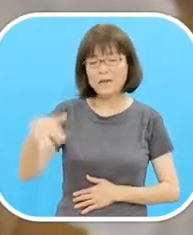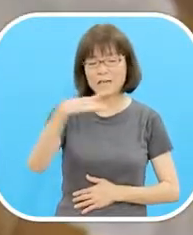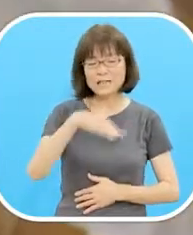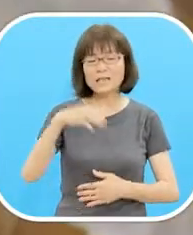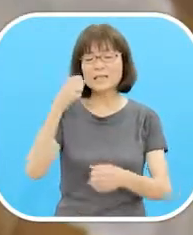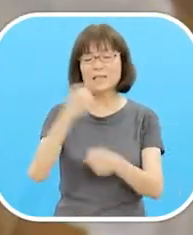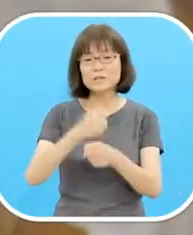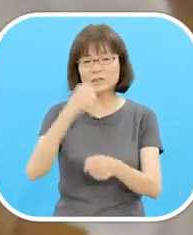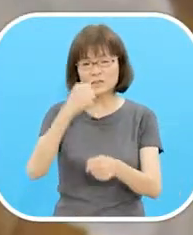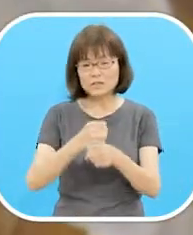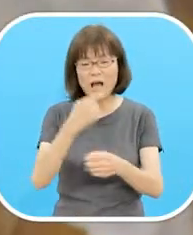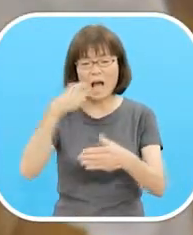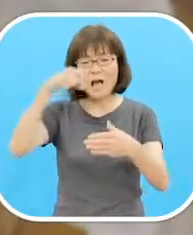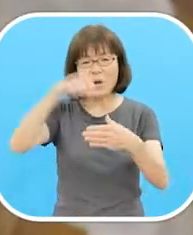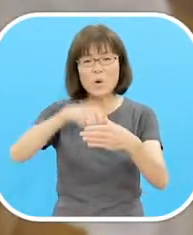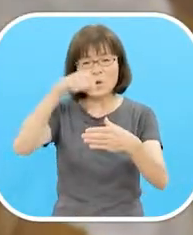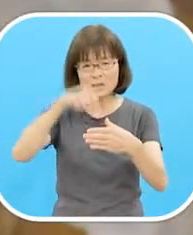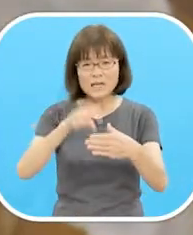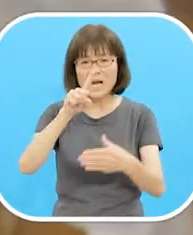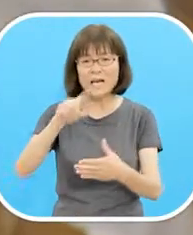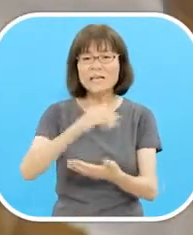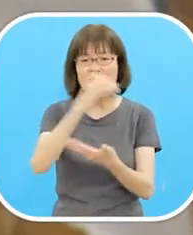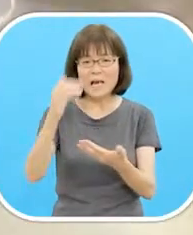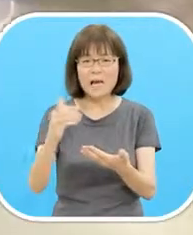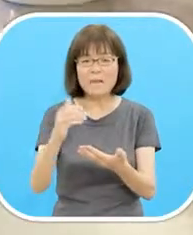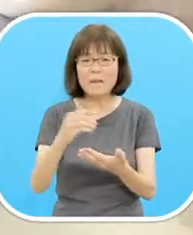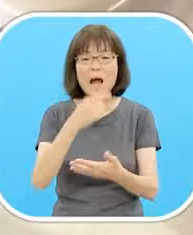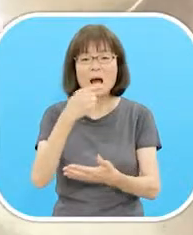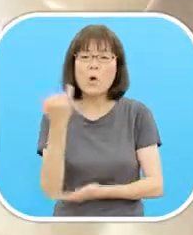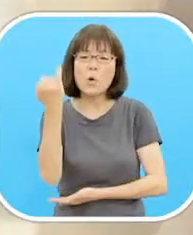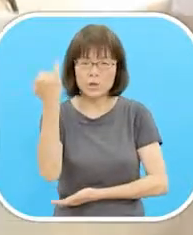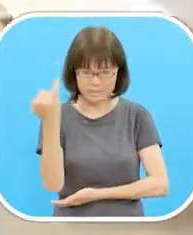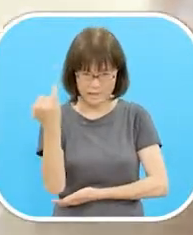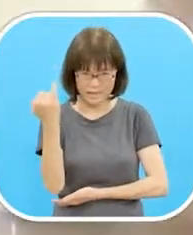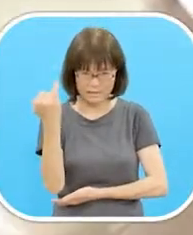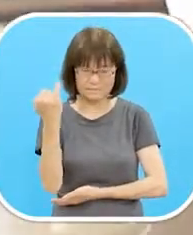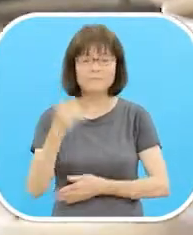私たちが作った紅茶、檜山幸姫です。